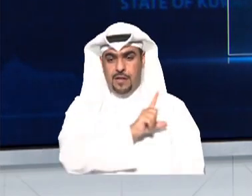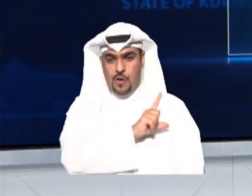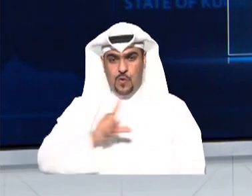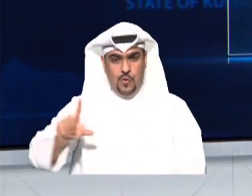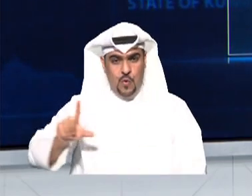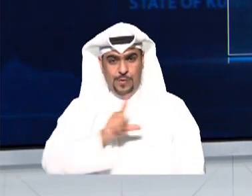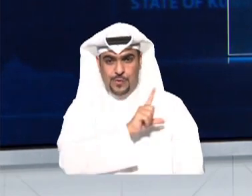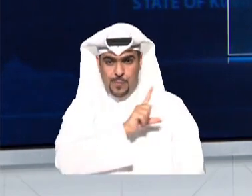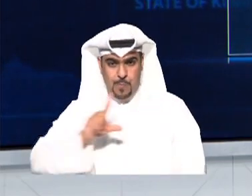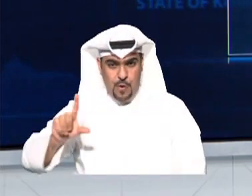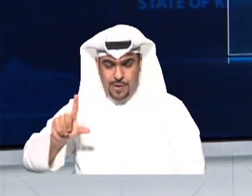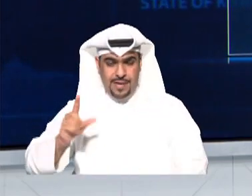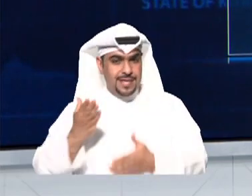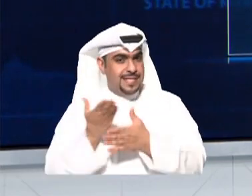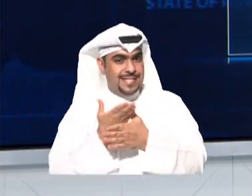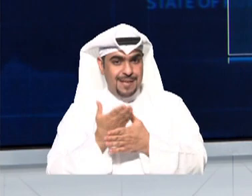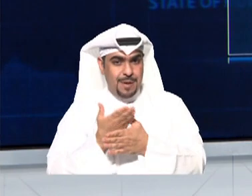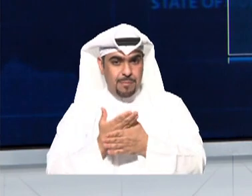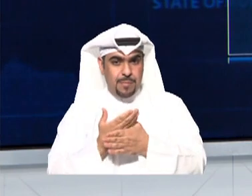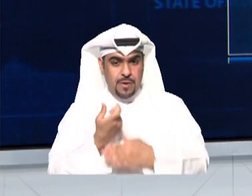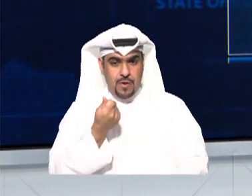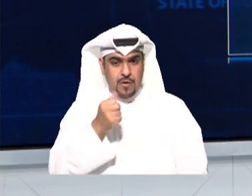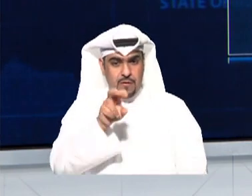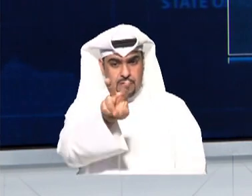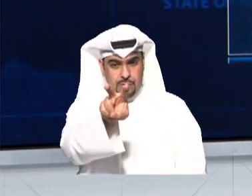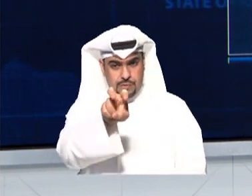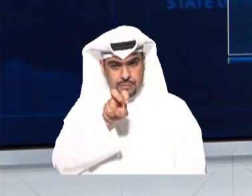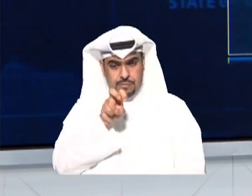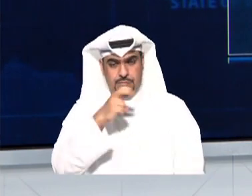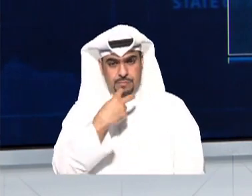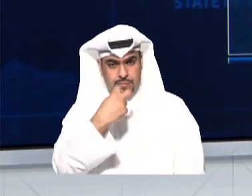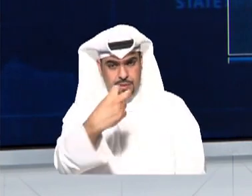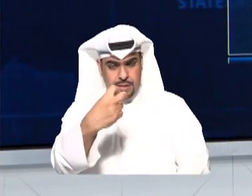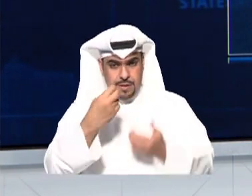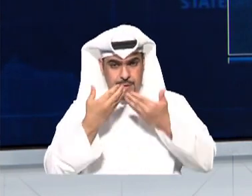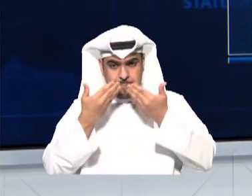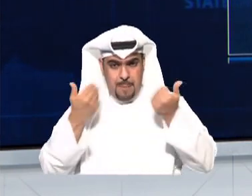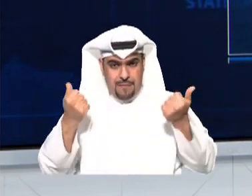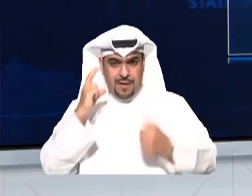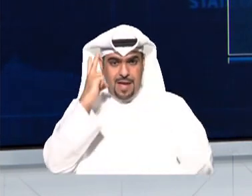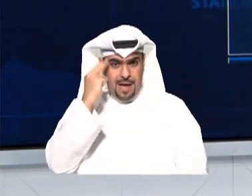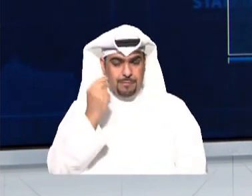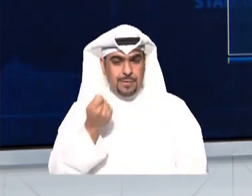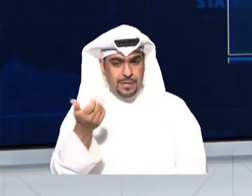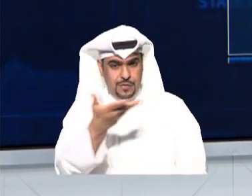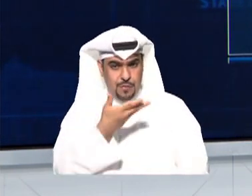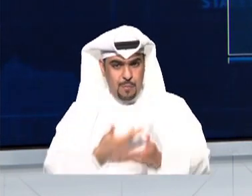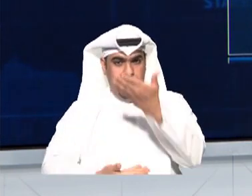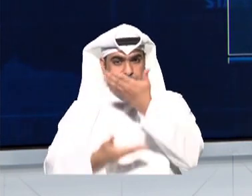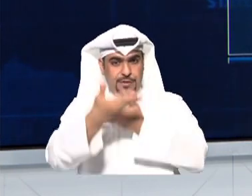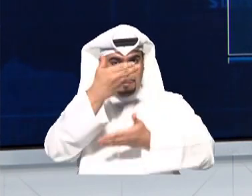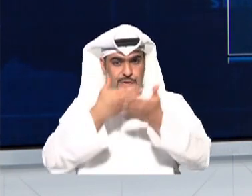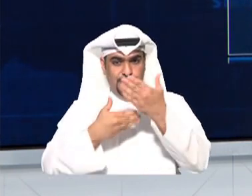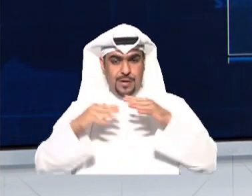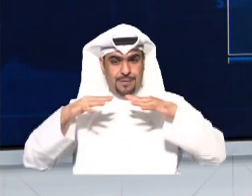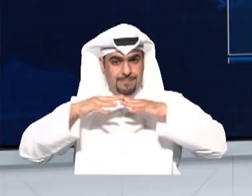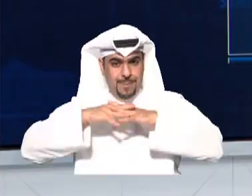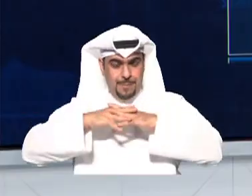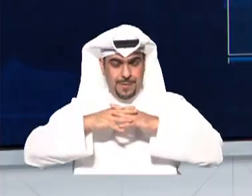سعيا لتعزيز التعاون الاقتصادي والتبادل الاستثماري. المزيد في سياق التقرير التالي.